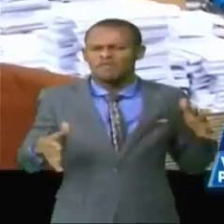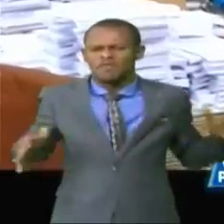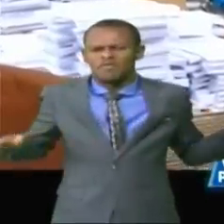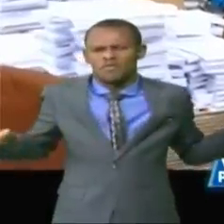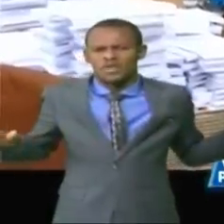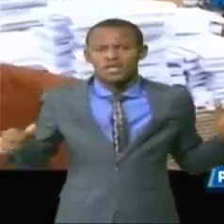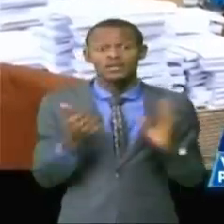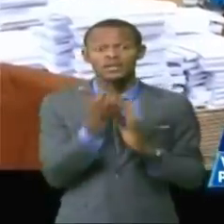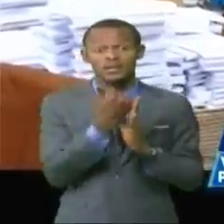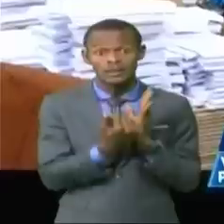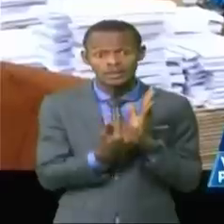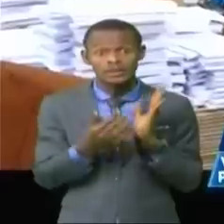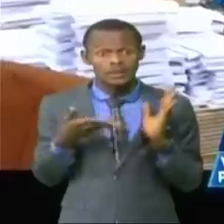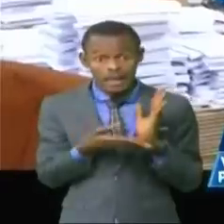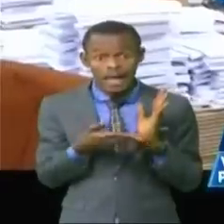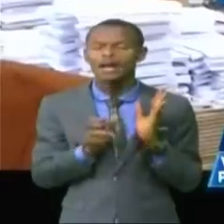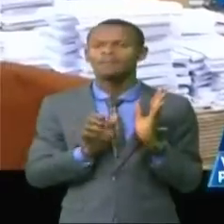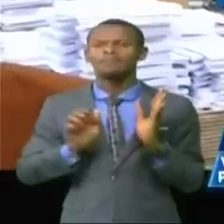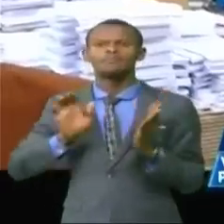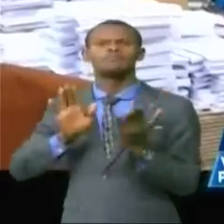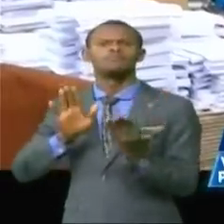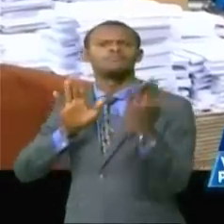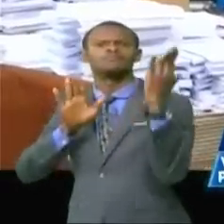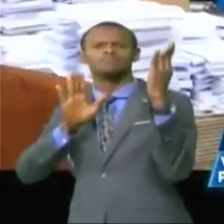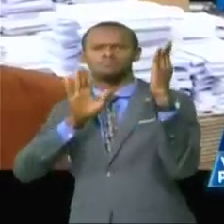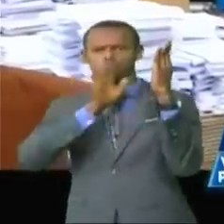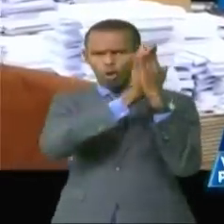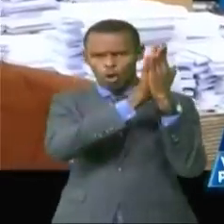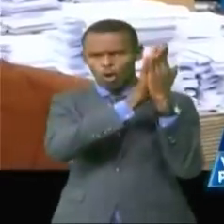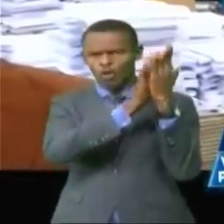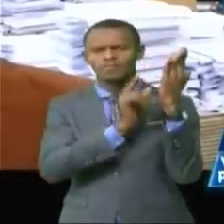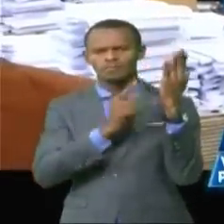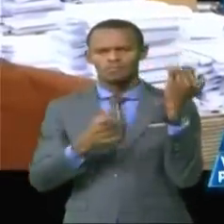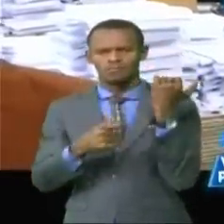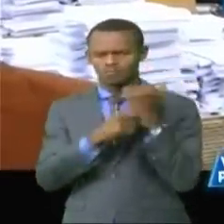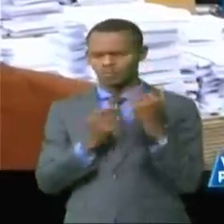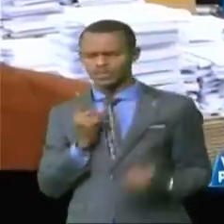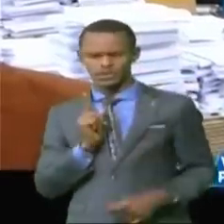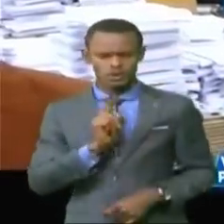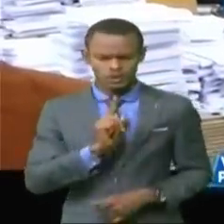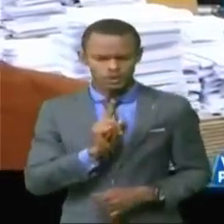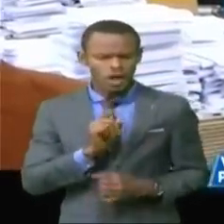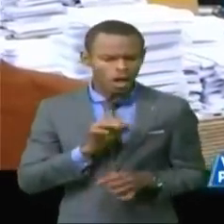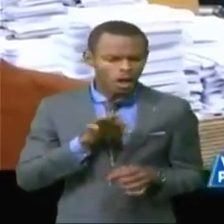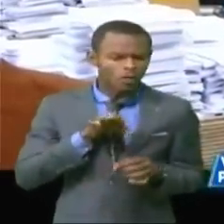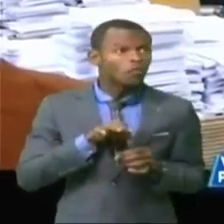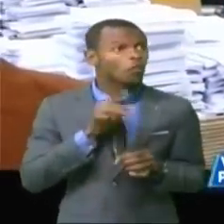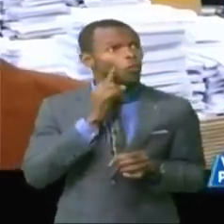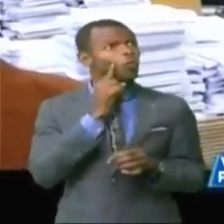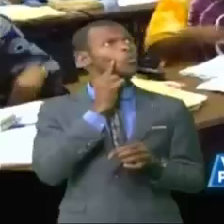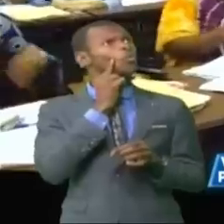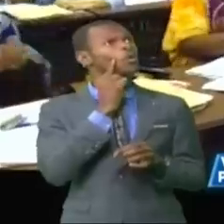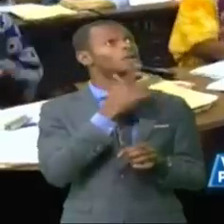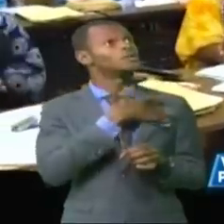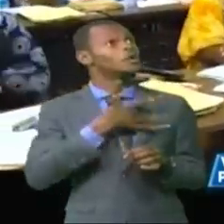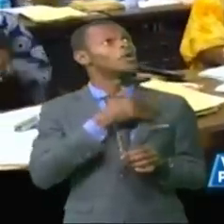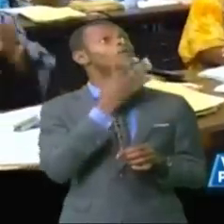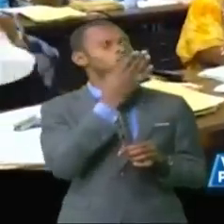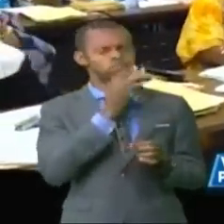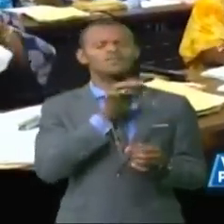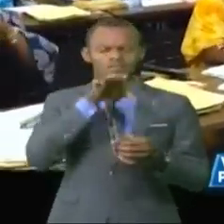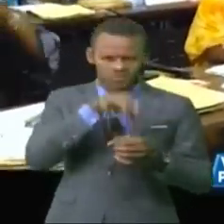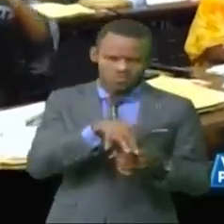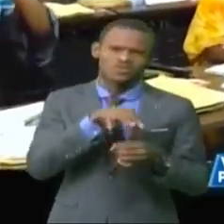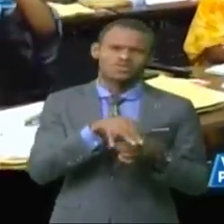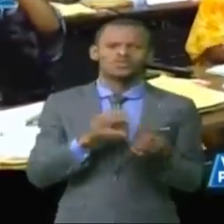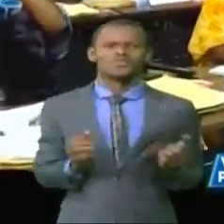listes-là qui vont constituer les listes des électeurs qui vont participer au vote. Et même le bureau de vote est précisé. Au sortir du